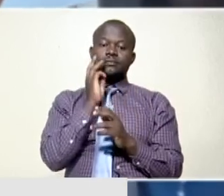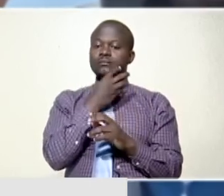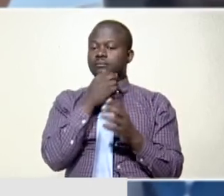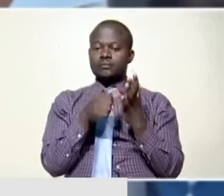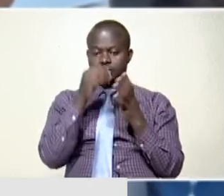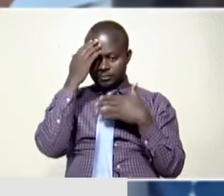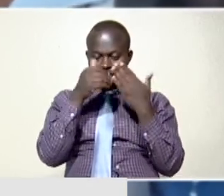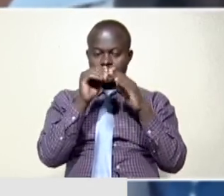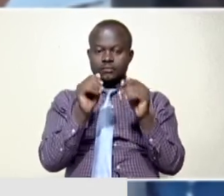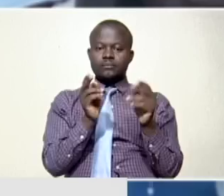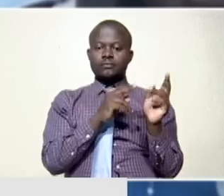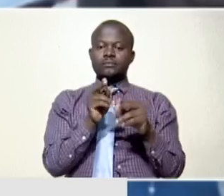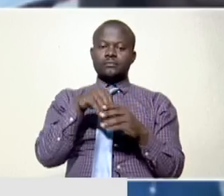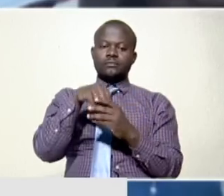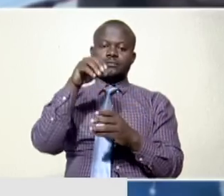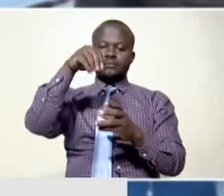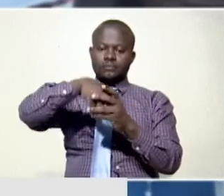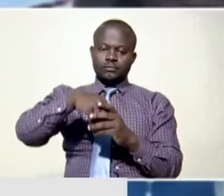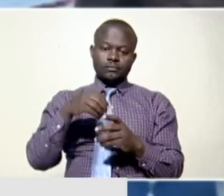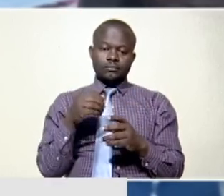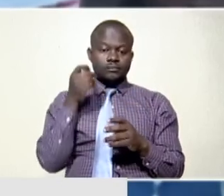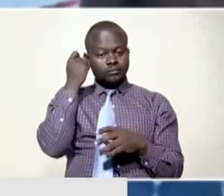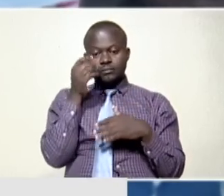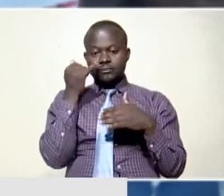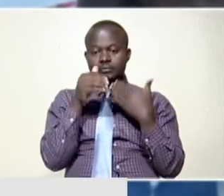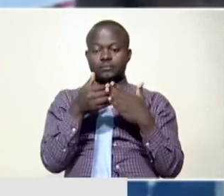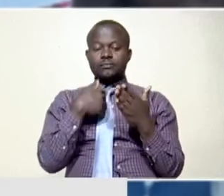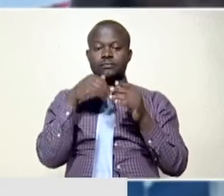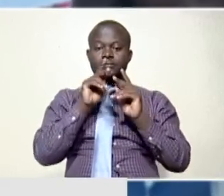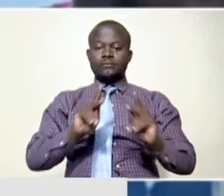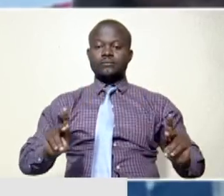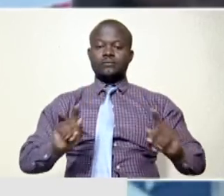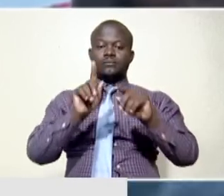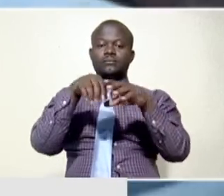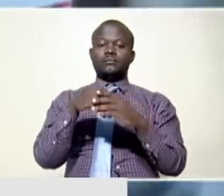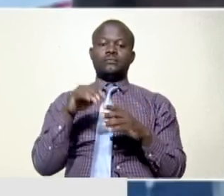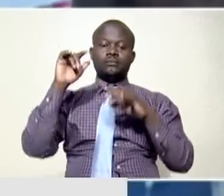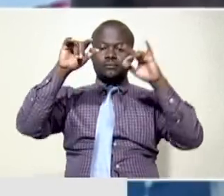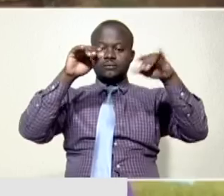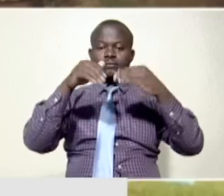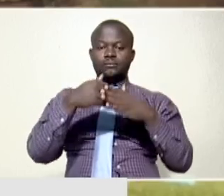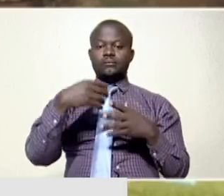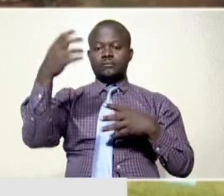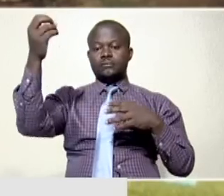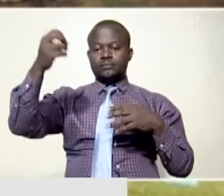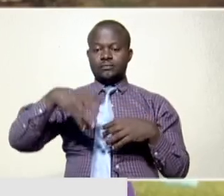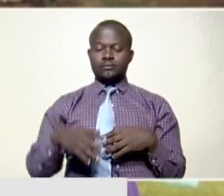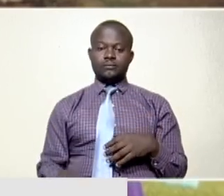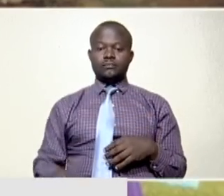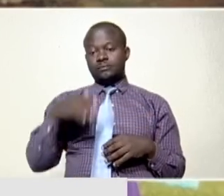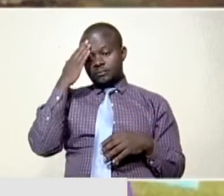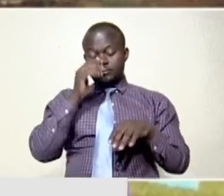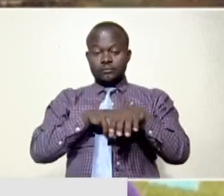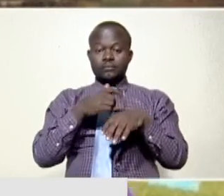kuko nubundi baragenda bamwe bakagwamo. Ubundi yaba twa dufite umuhanda twa gikamembe twatasa twagenda mu Kigali. Urabizi ubwo